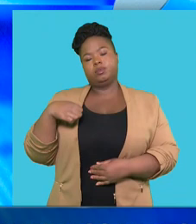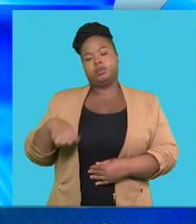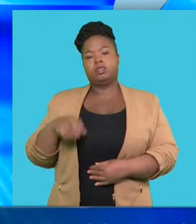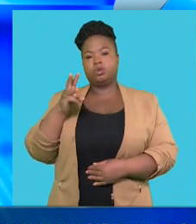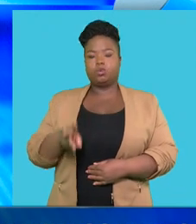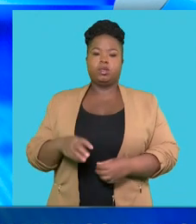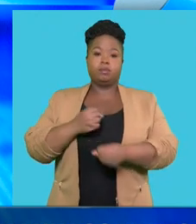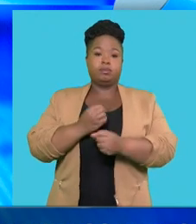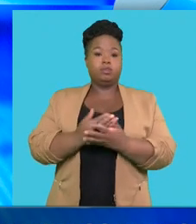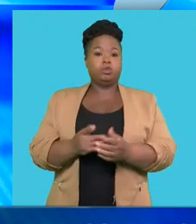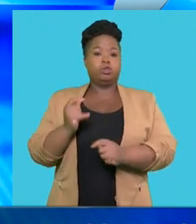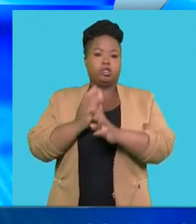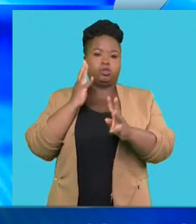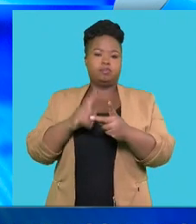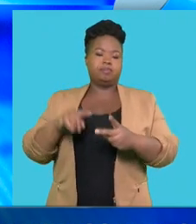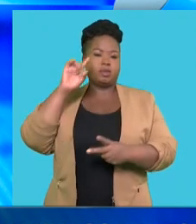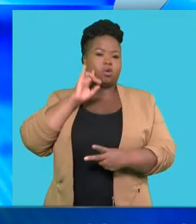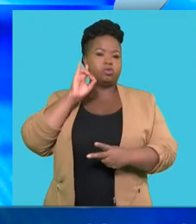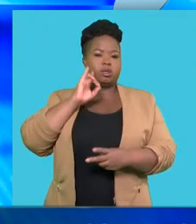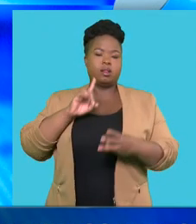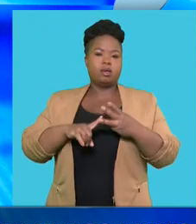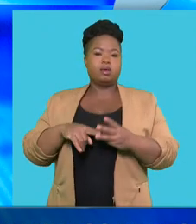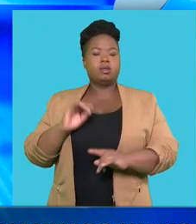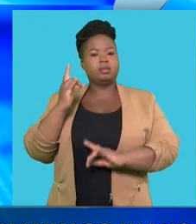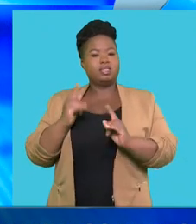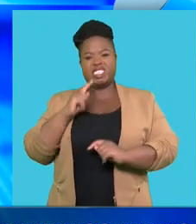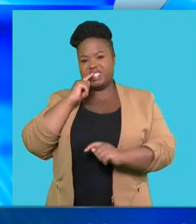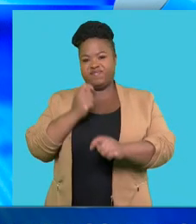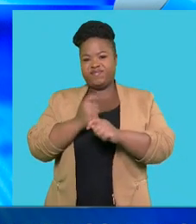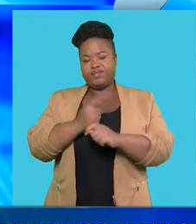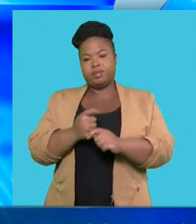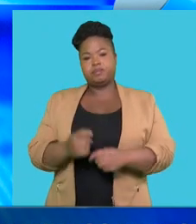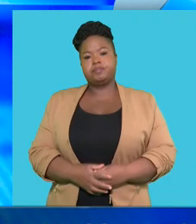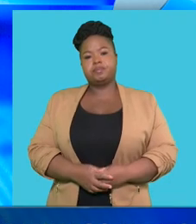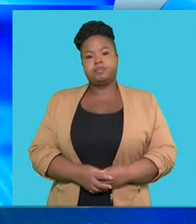ukuhlanganisa amalokishi, amahostela kanye nemijondolo kuze kuphele ubusika.